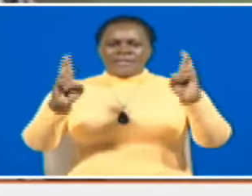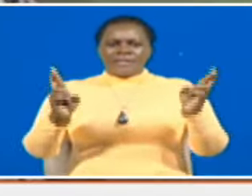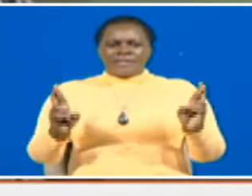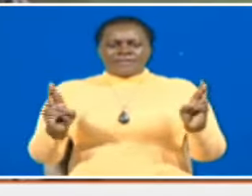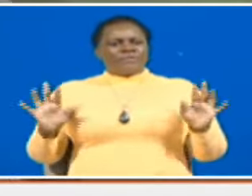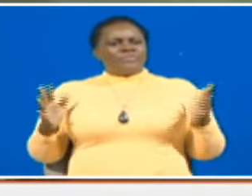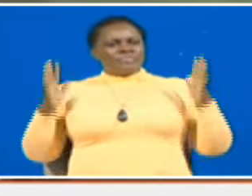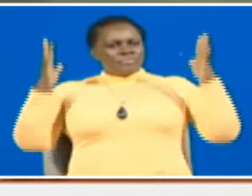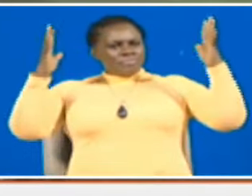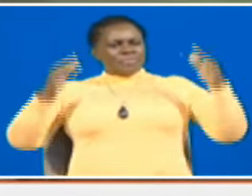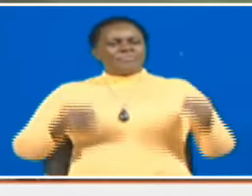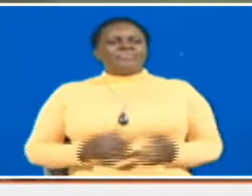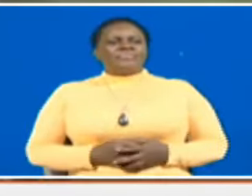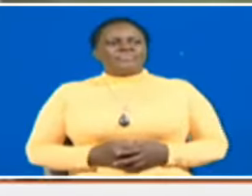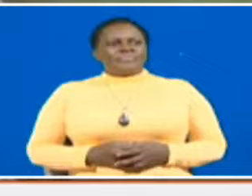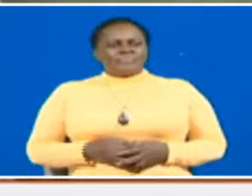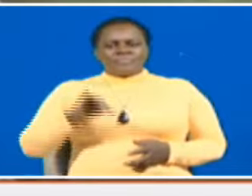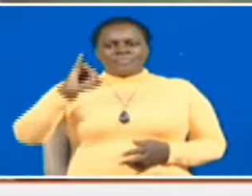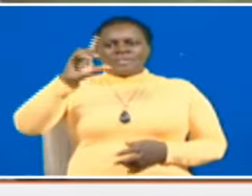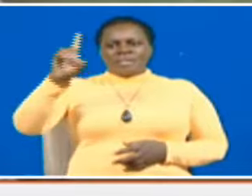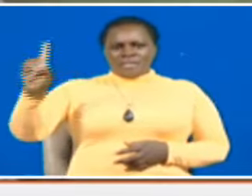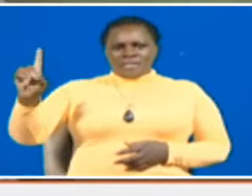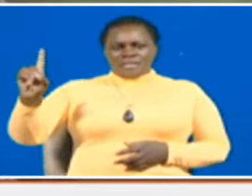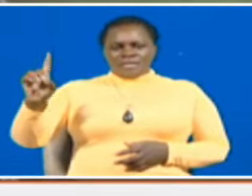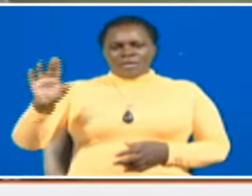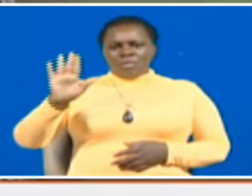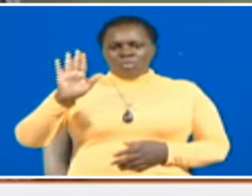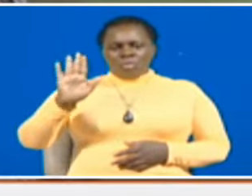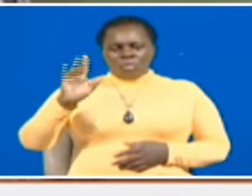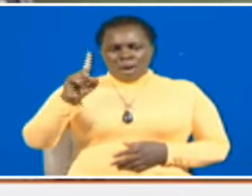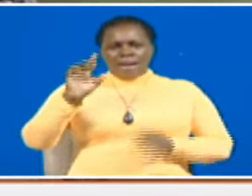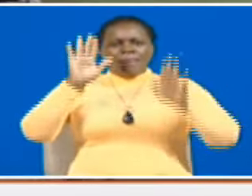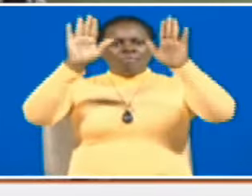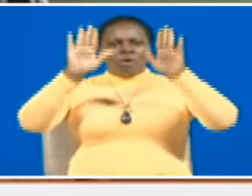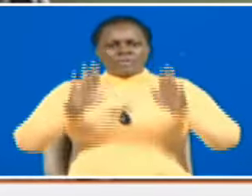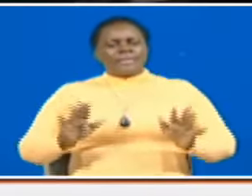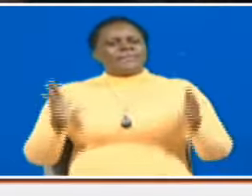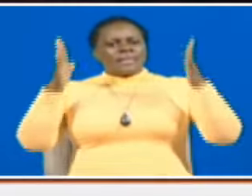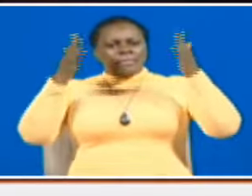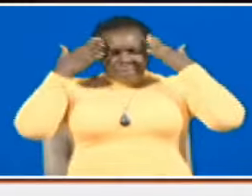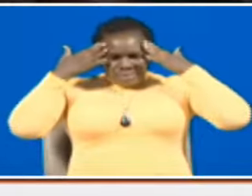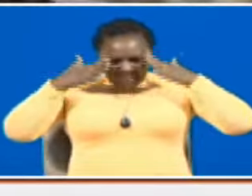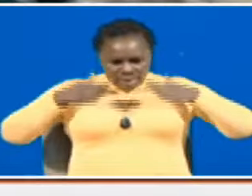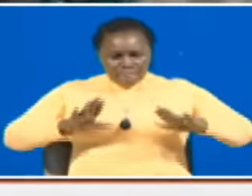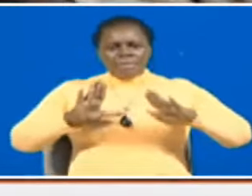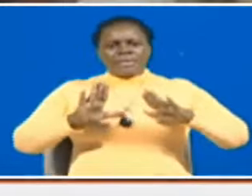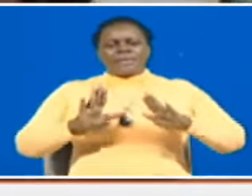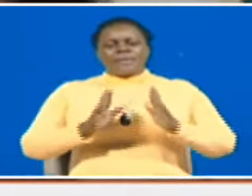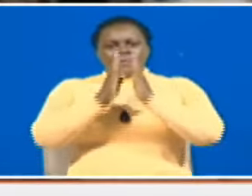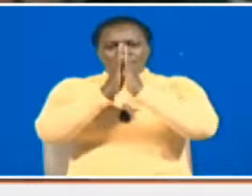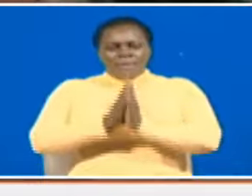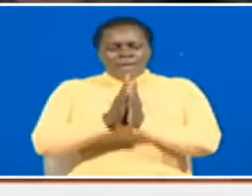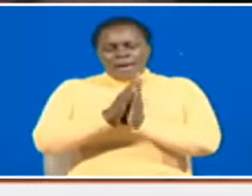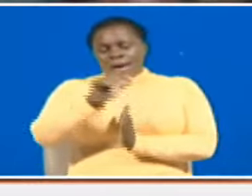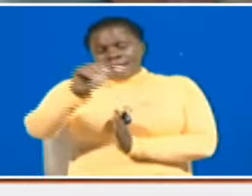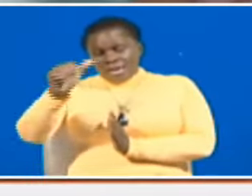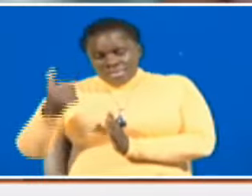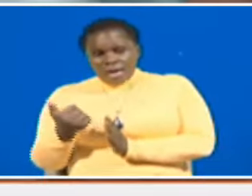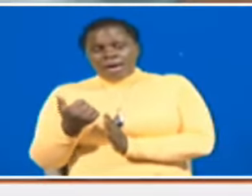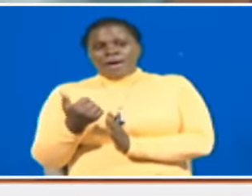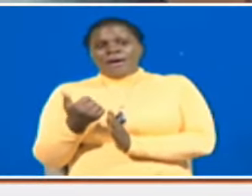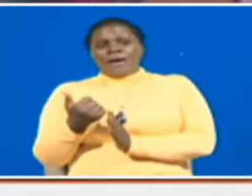jamaa zao. Eid al-Fitr ni mojawapo ya sherehe mbili muhimu katika dini ya Kiislamu. Sherehe nyingine